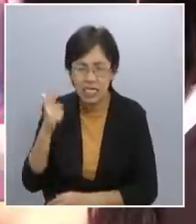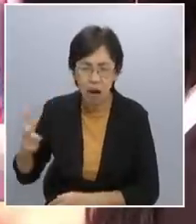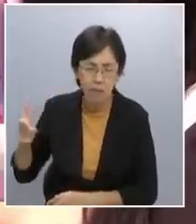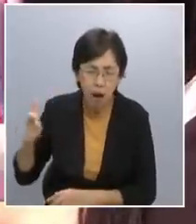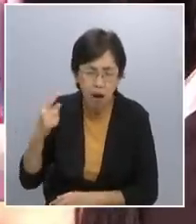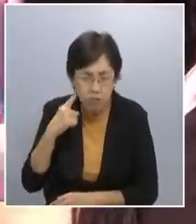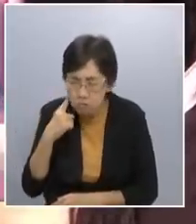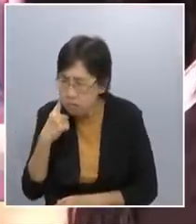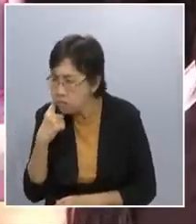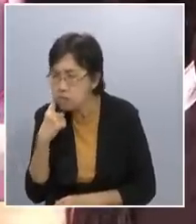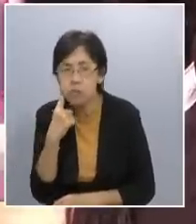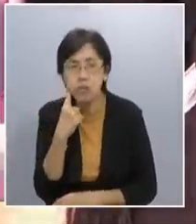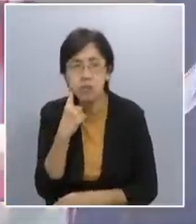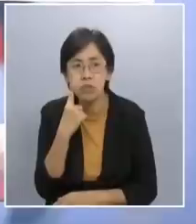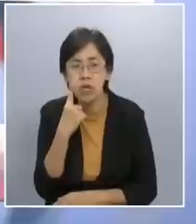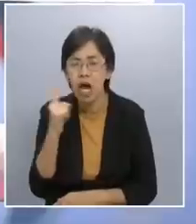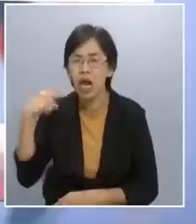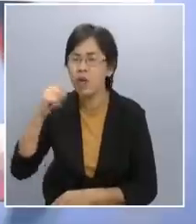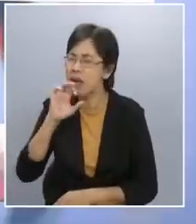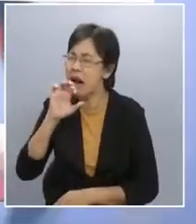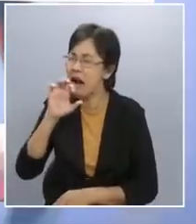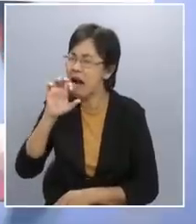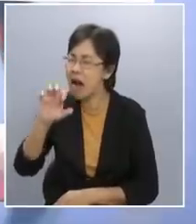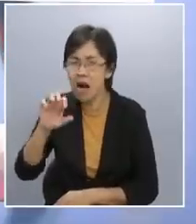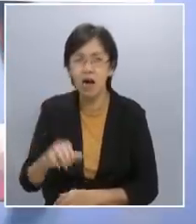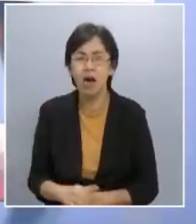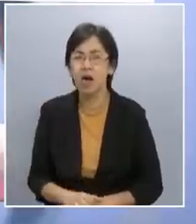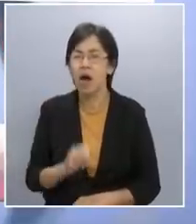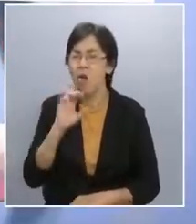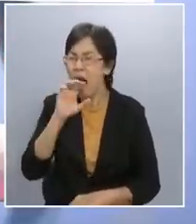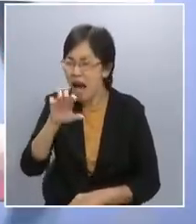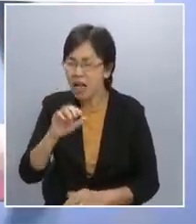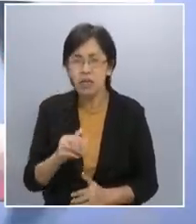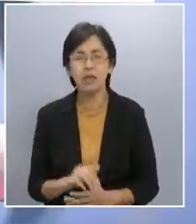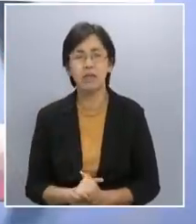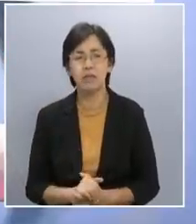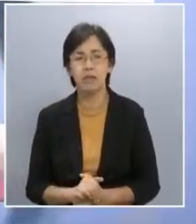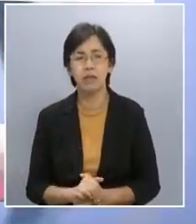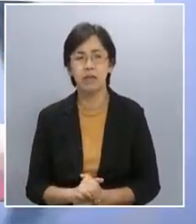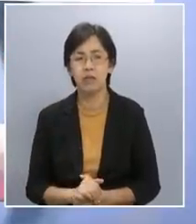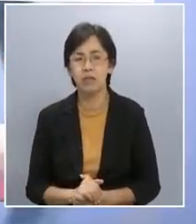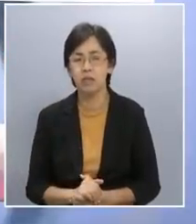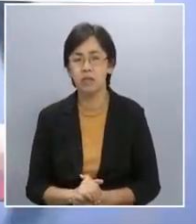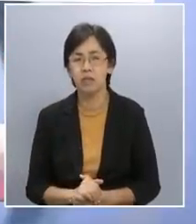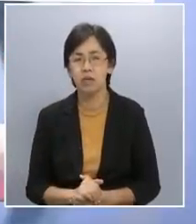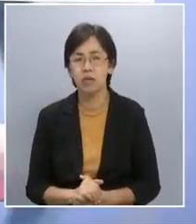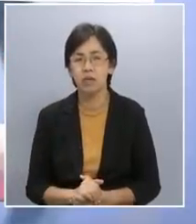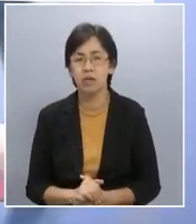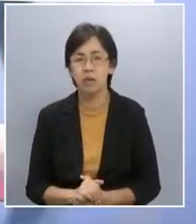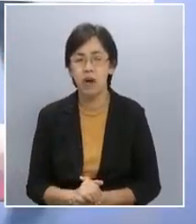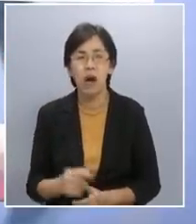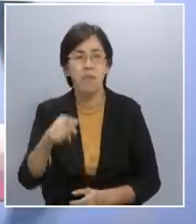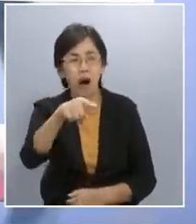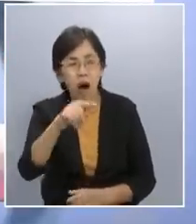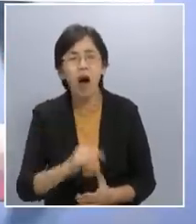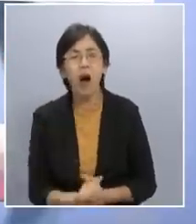ยแล้วก็มีเสียงผู้หญิงร้องด้วยว้ายว้ายแต่นัดแรกเลยก็ร้องก็เงียบไปก็นัดสองเ